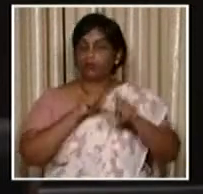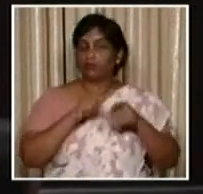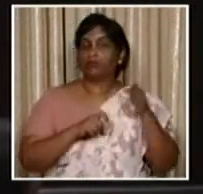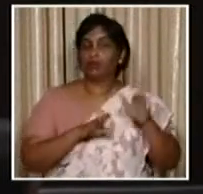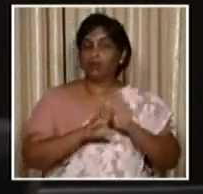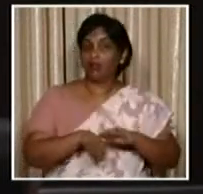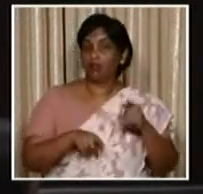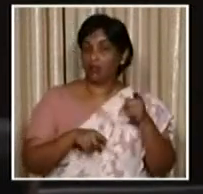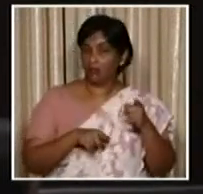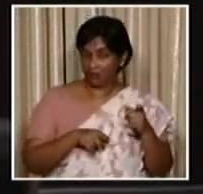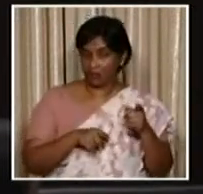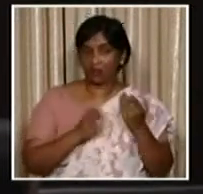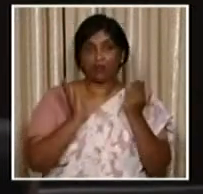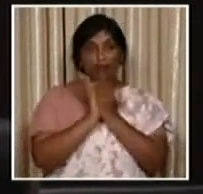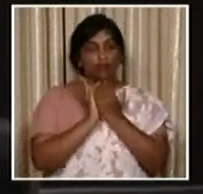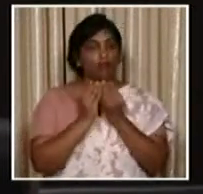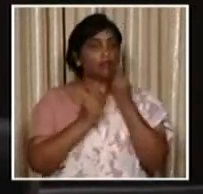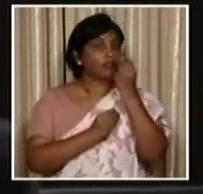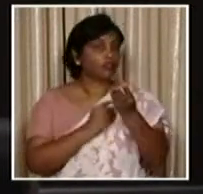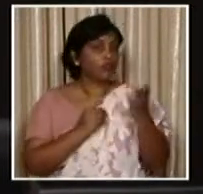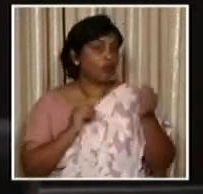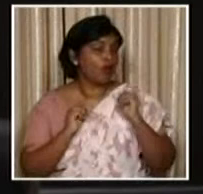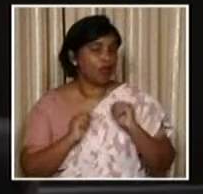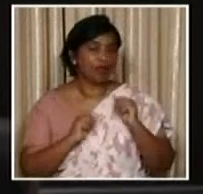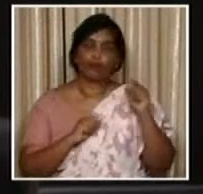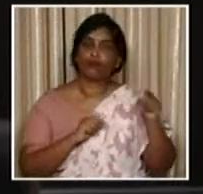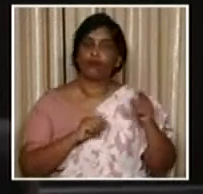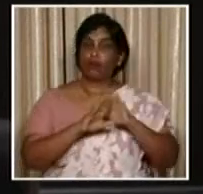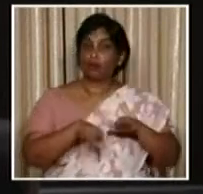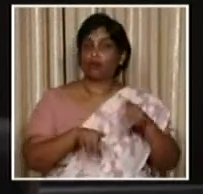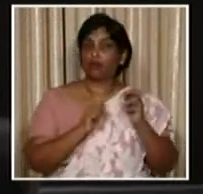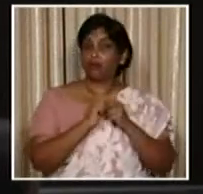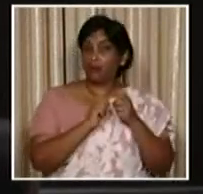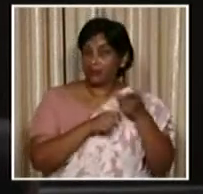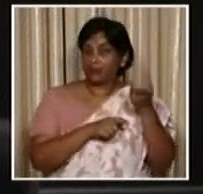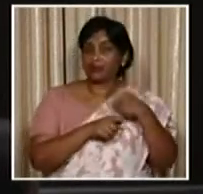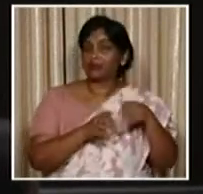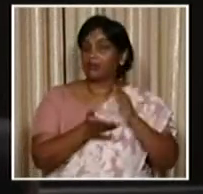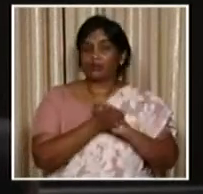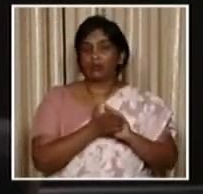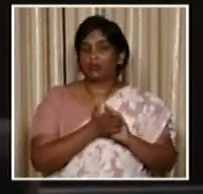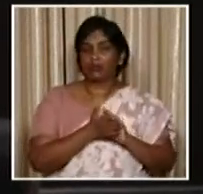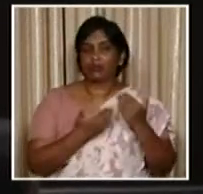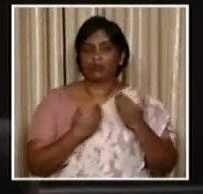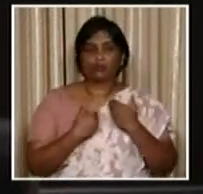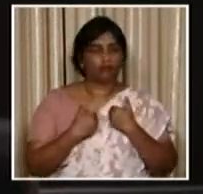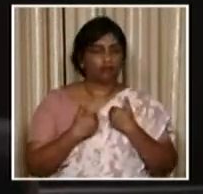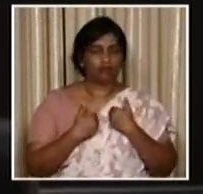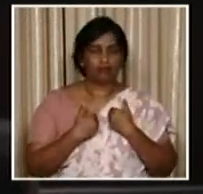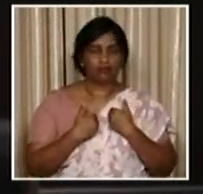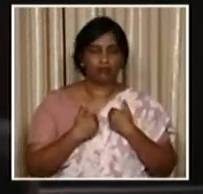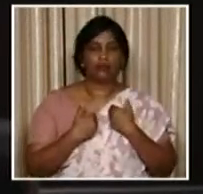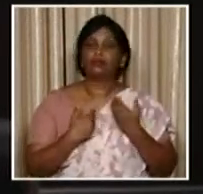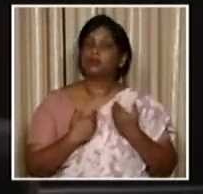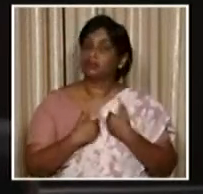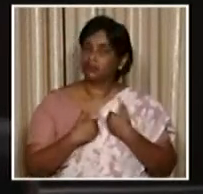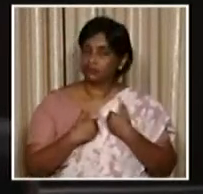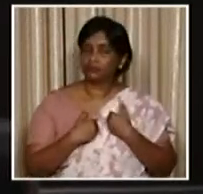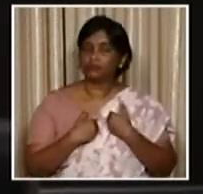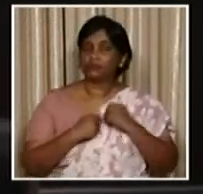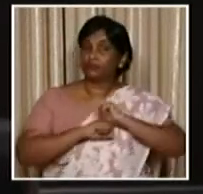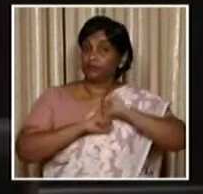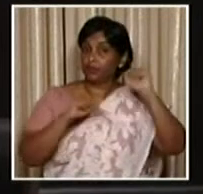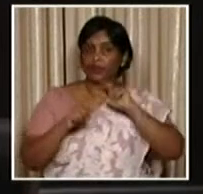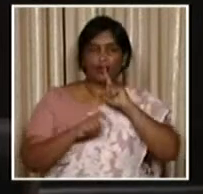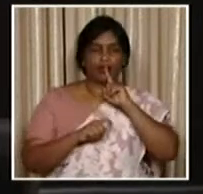වින්දිතයින්ගේ දරුවන්ට ශිෂ්‍යත්ව ලබා දුන්නේ කොහොමද? වින්දිතයින් වෙනුවෙන් කොහොමද කරේ කියලා අපි ඒක අපේ කැම්පේන්